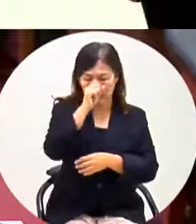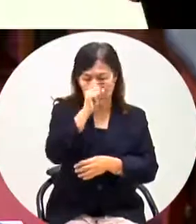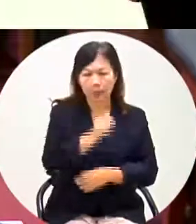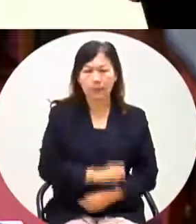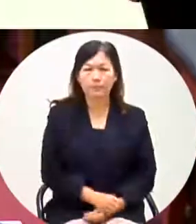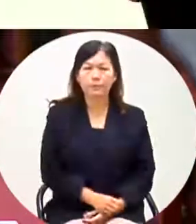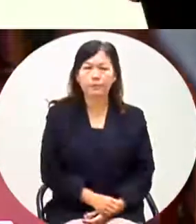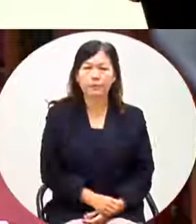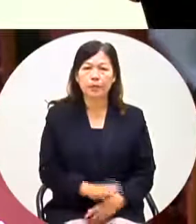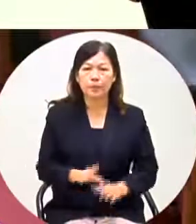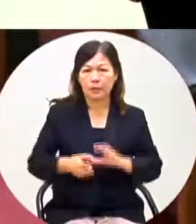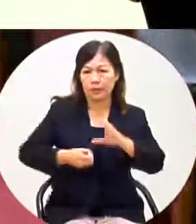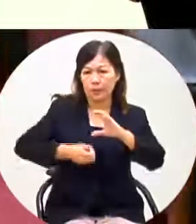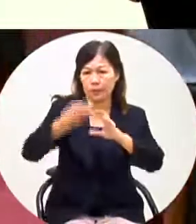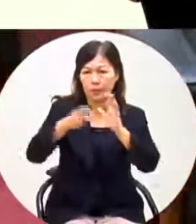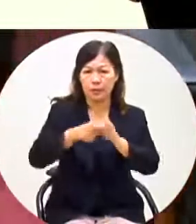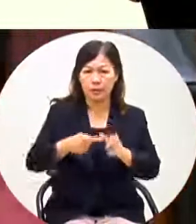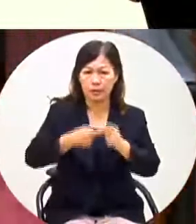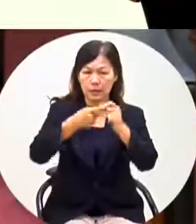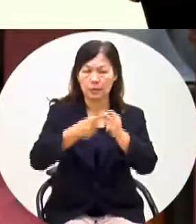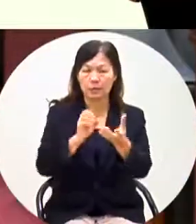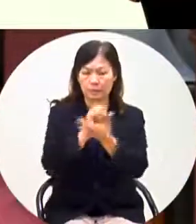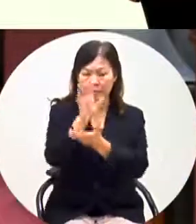的 PowerPoint。